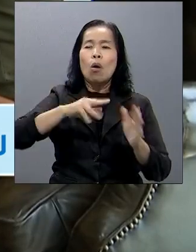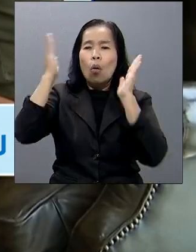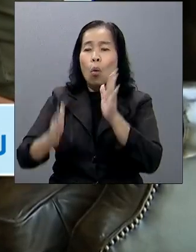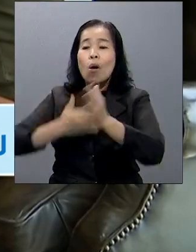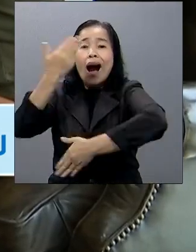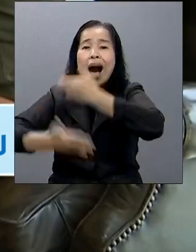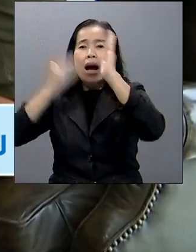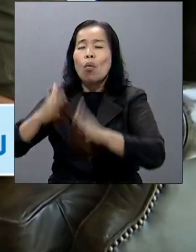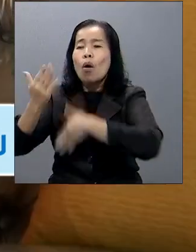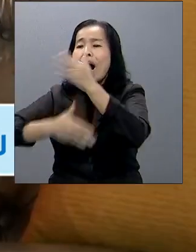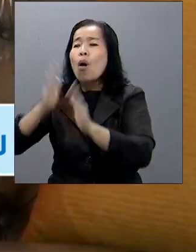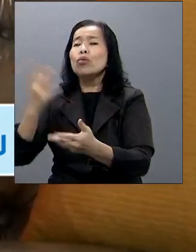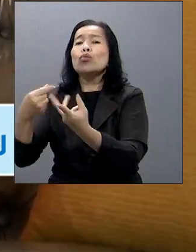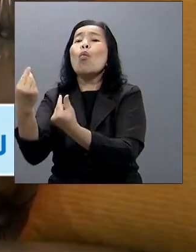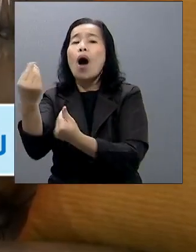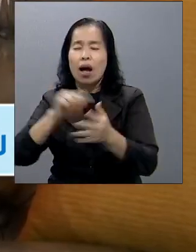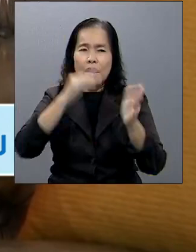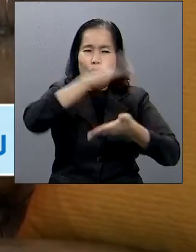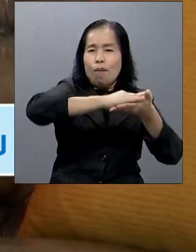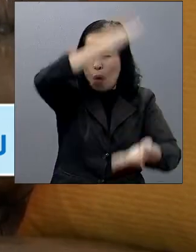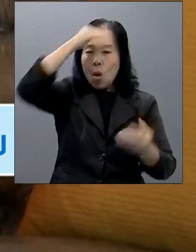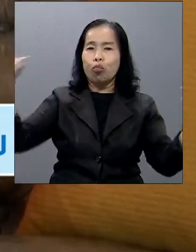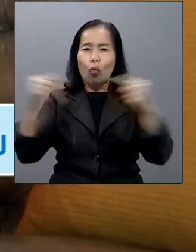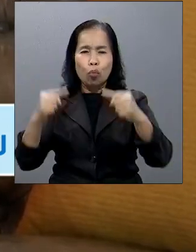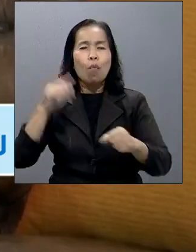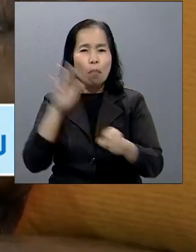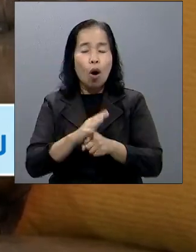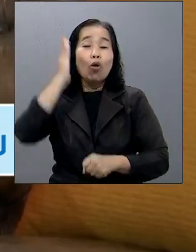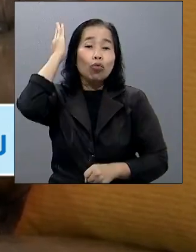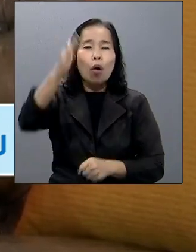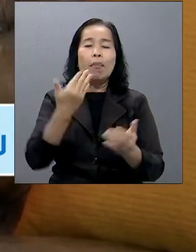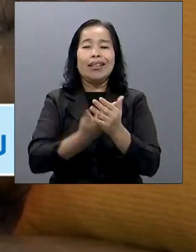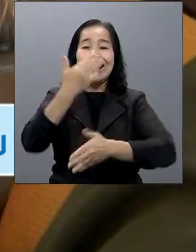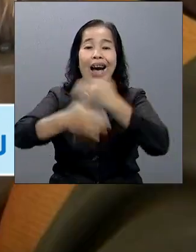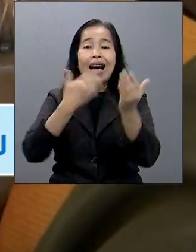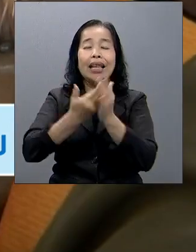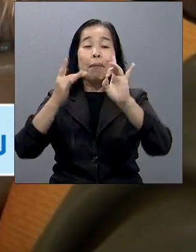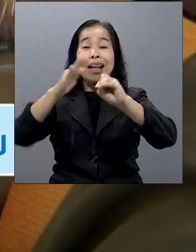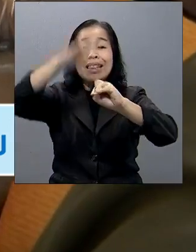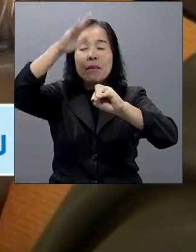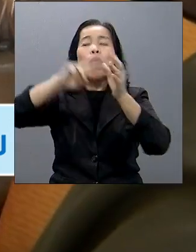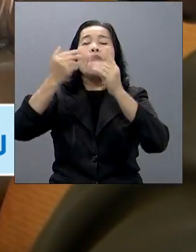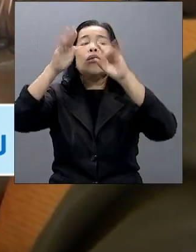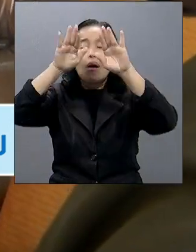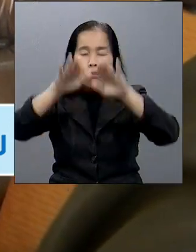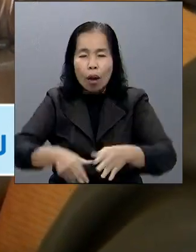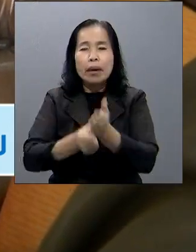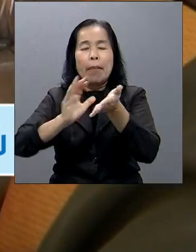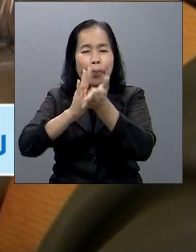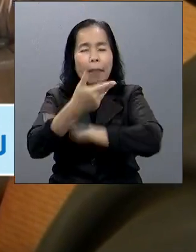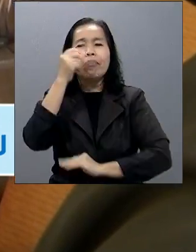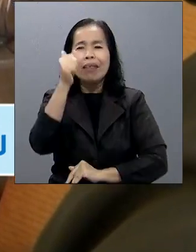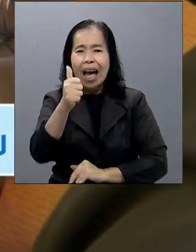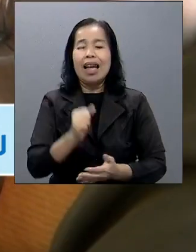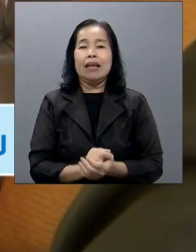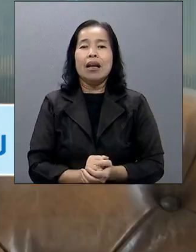ขายผู้ค้าเนี่ยนะคะแล้วปัญหาการขายสลากเกินราคามันจะลดลงไปตามกลไกตลาดของมันเองนะคว